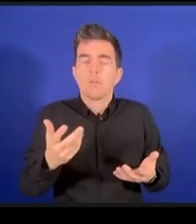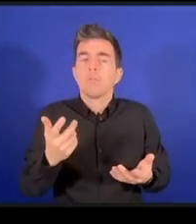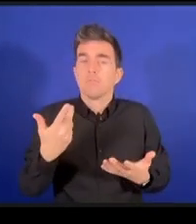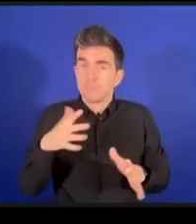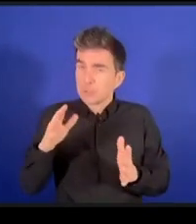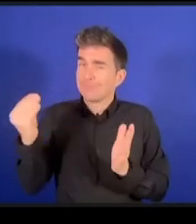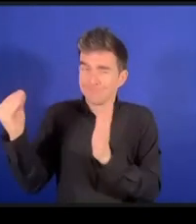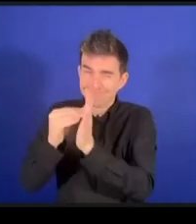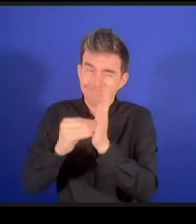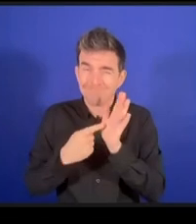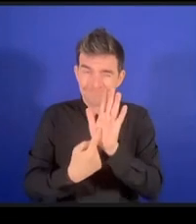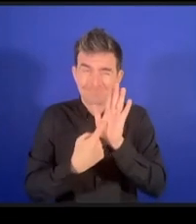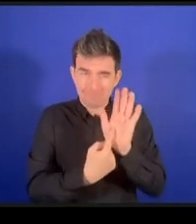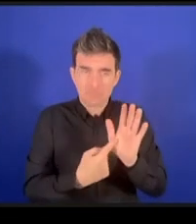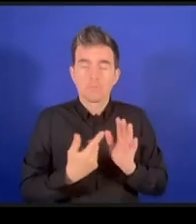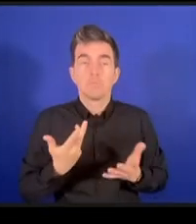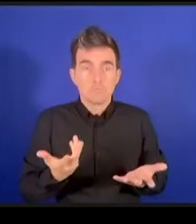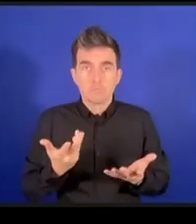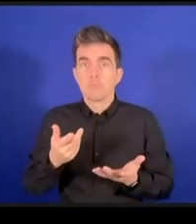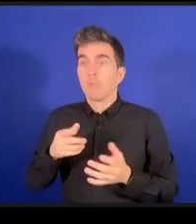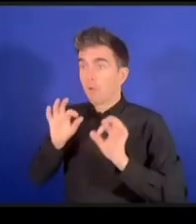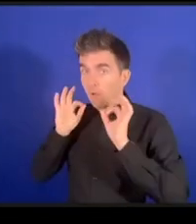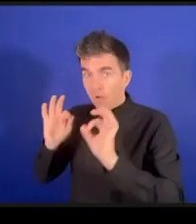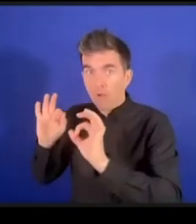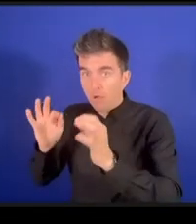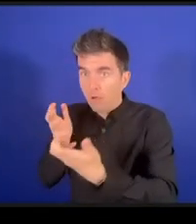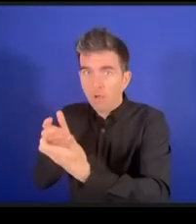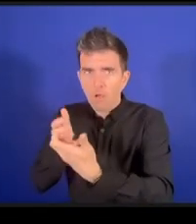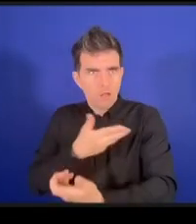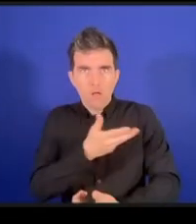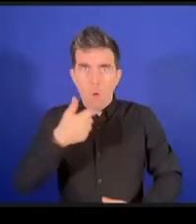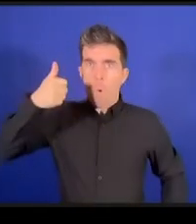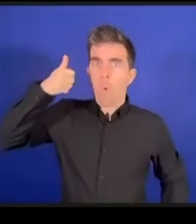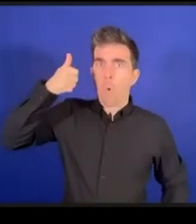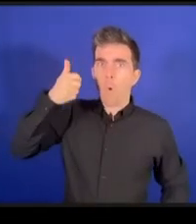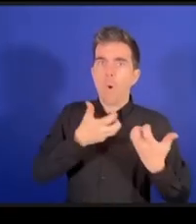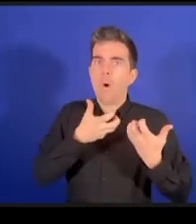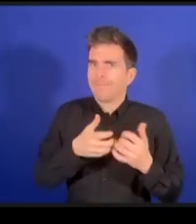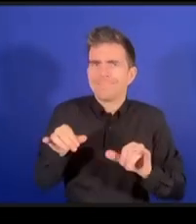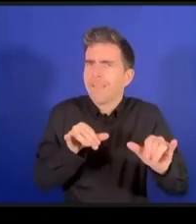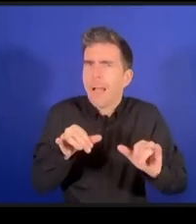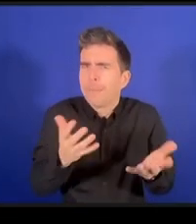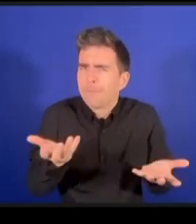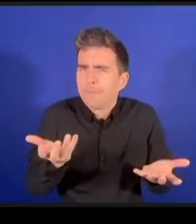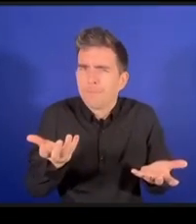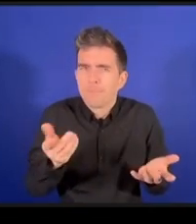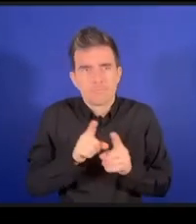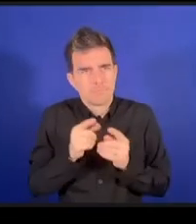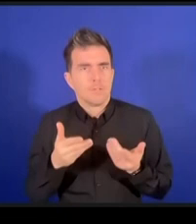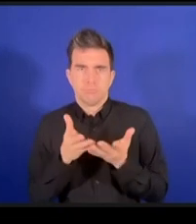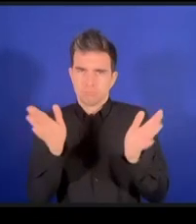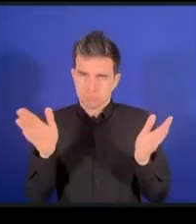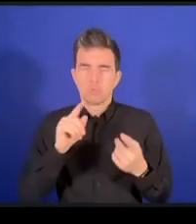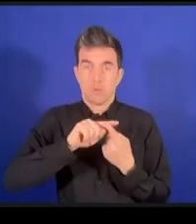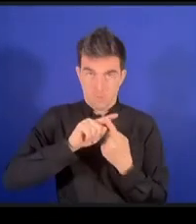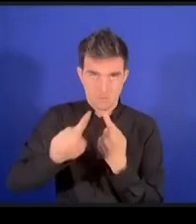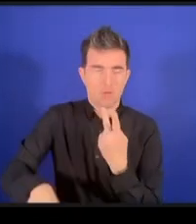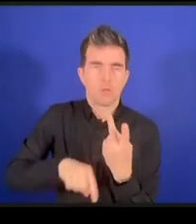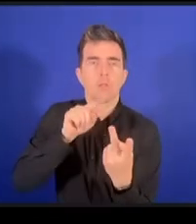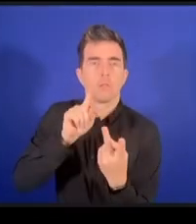инвалидностью будет доступен всем это во-первых А во-вторых а